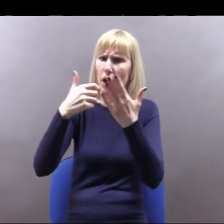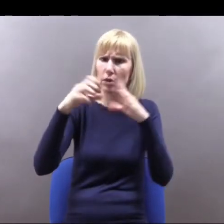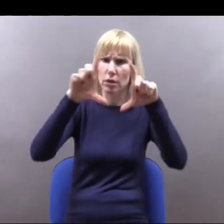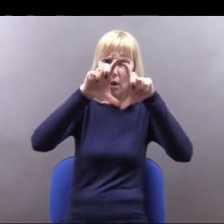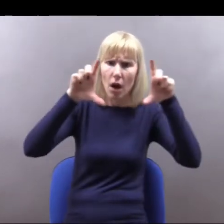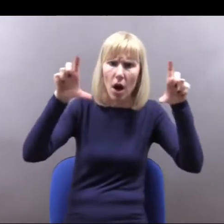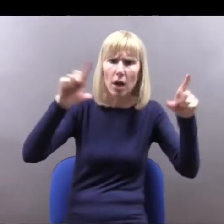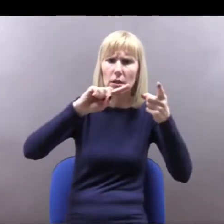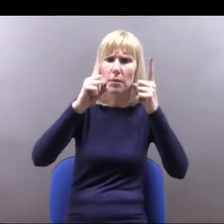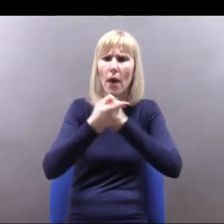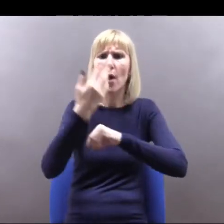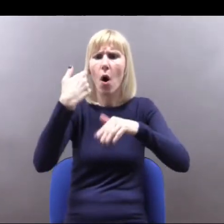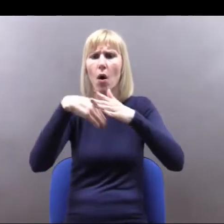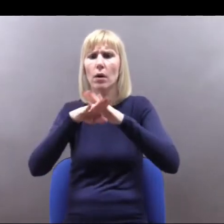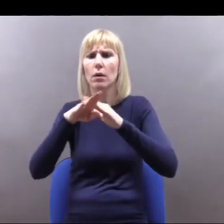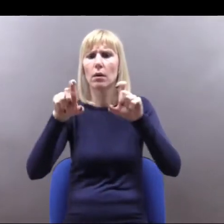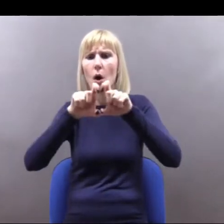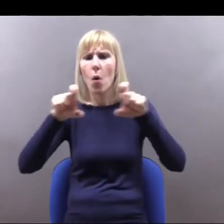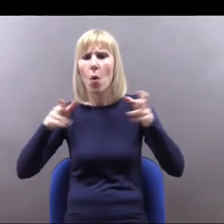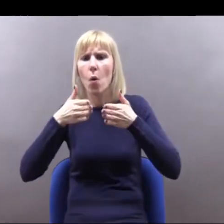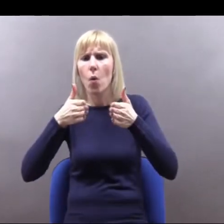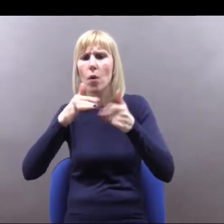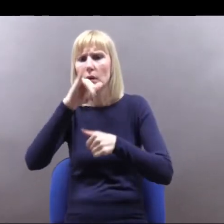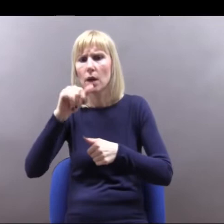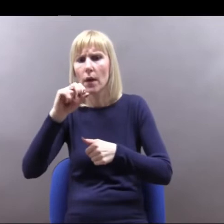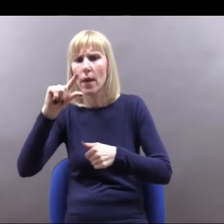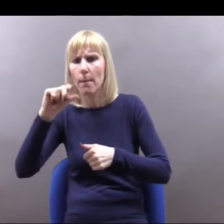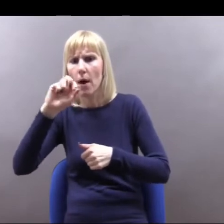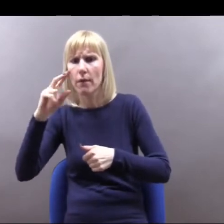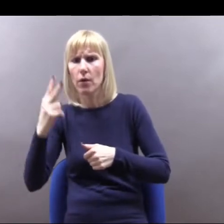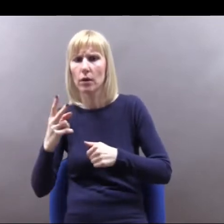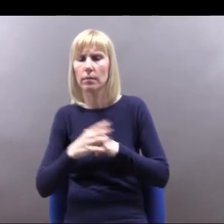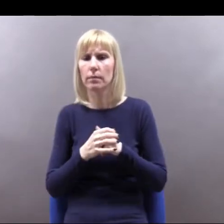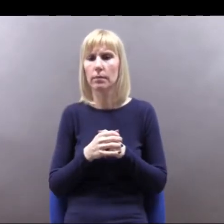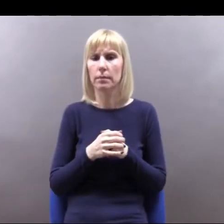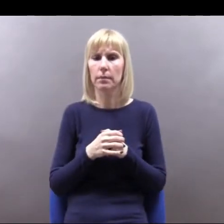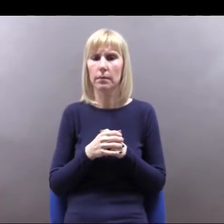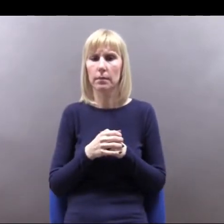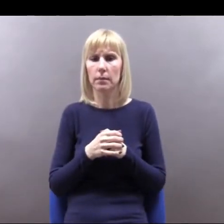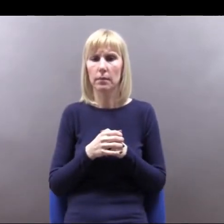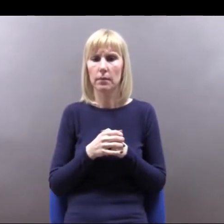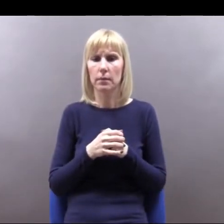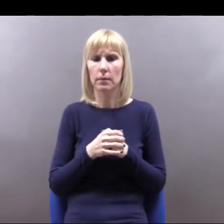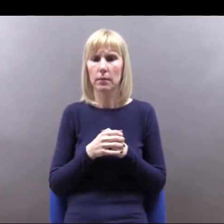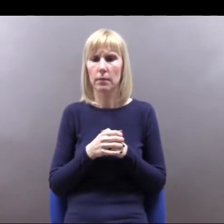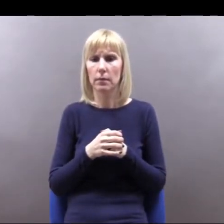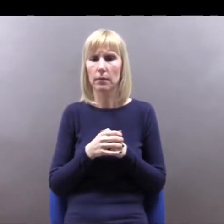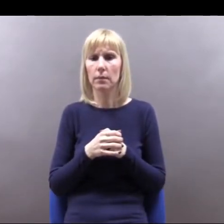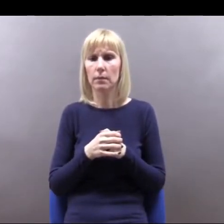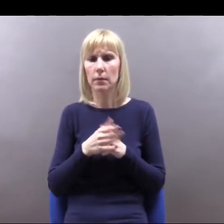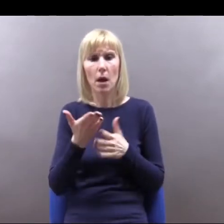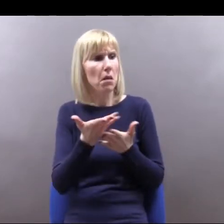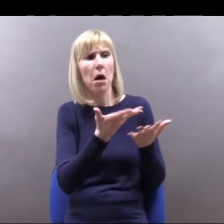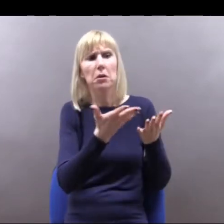Naprzeciwko Złotej Terasy, że tak powiem. Naprzeciwko czego? Złotej Terasy. Nie, myślę, że nie, że zupełnie...